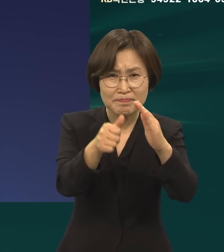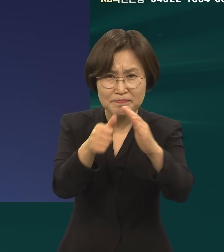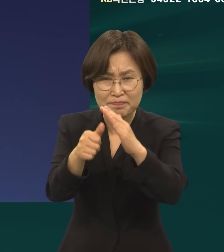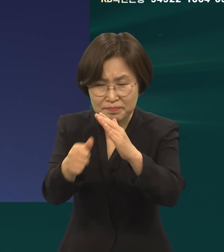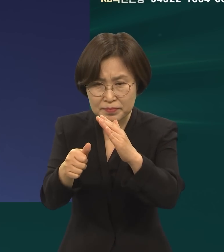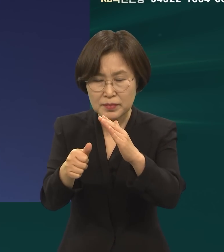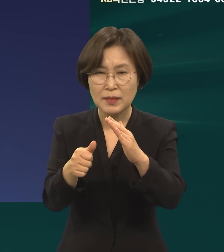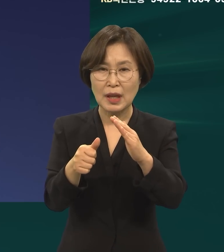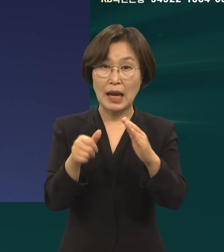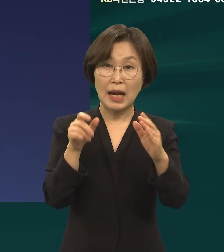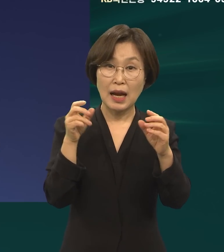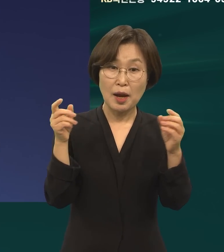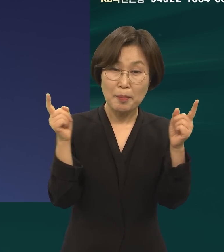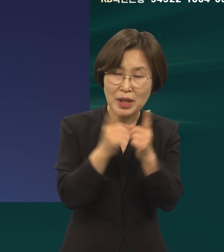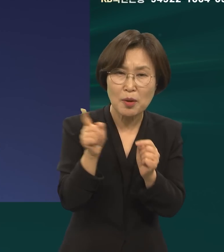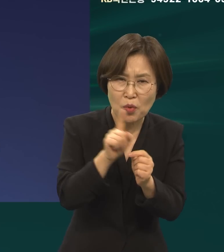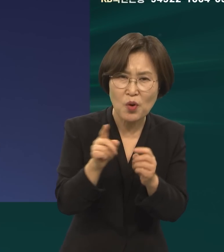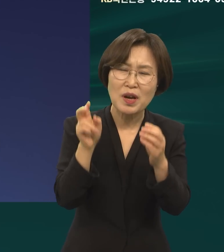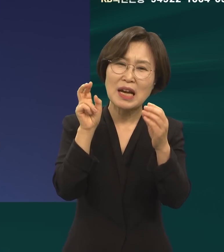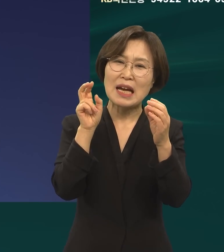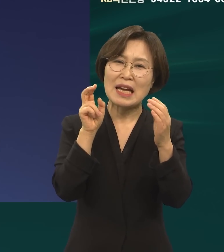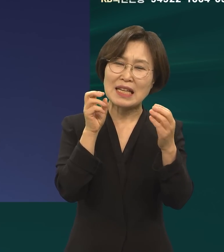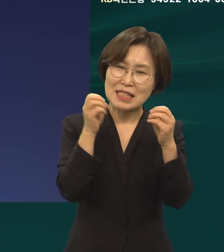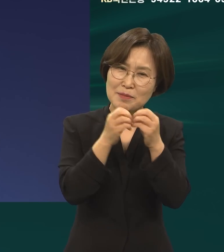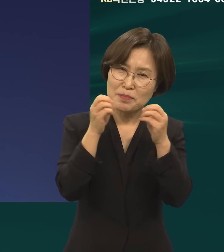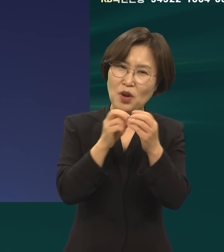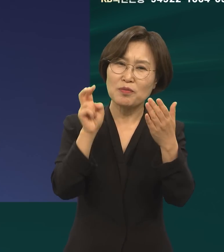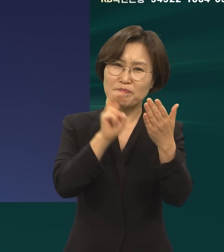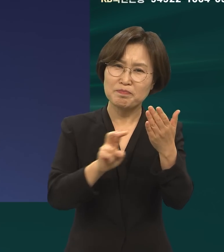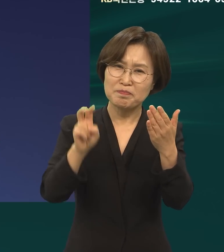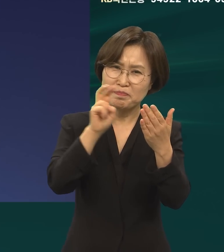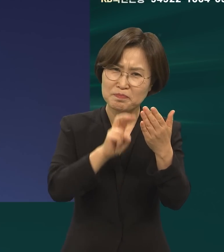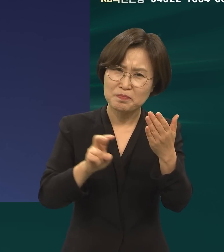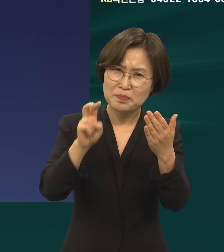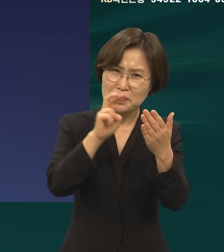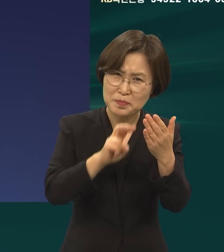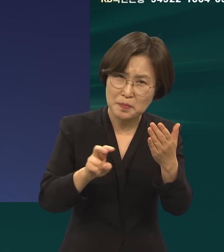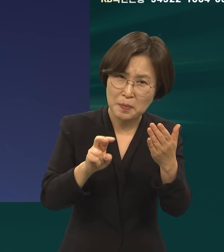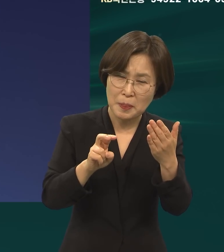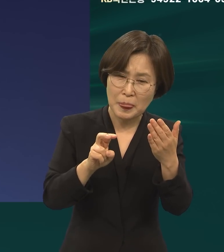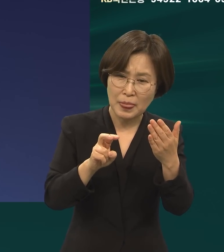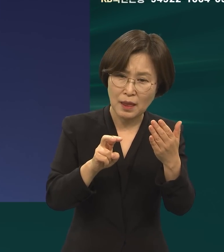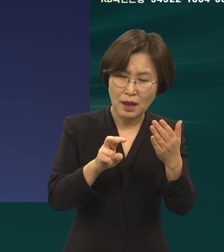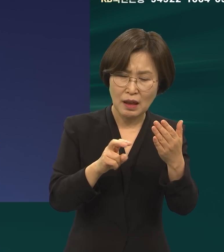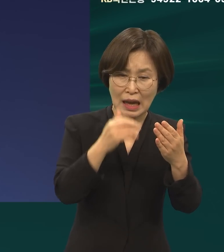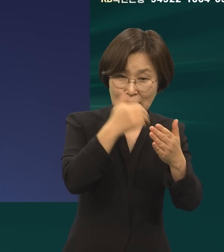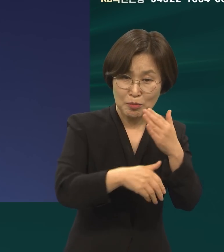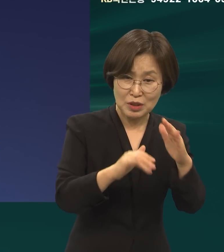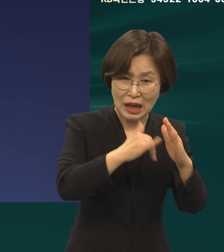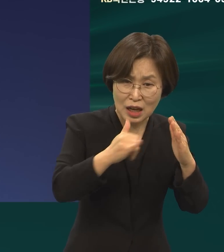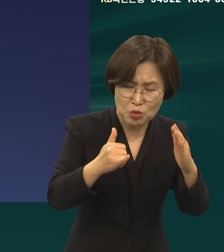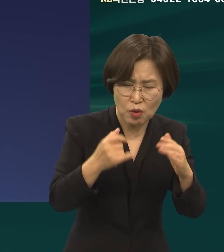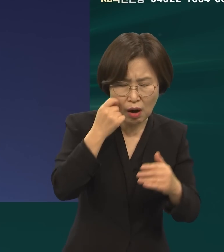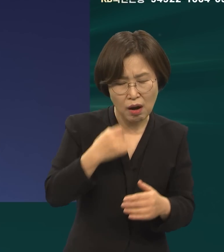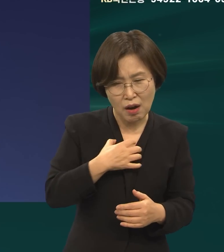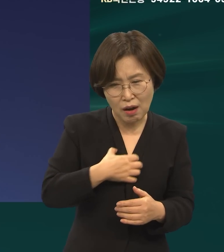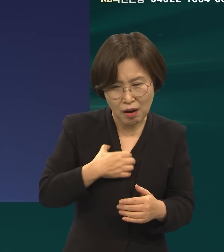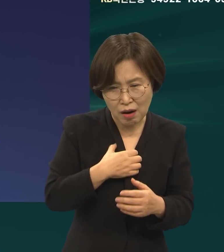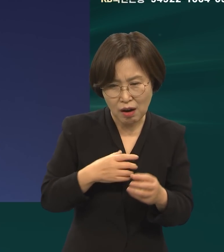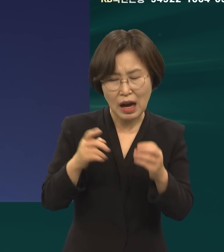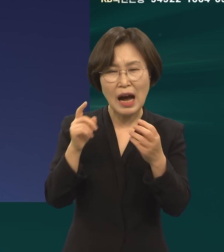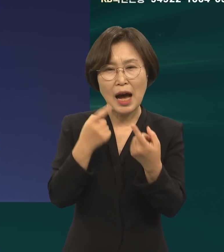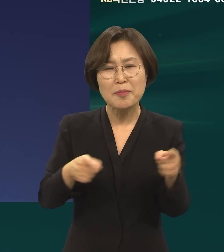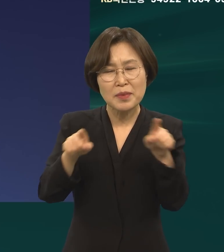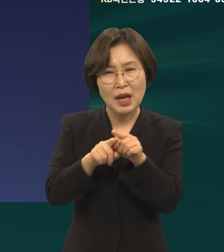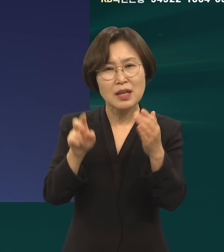겁니다. 그때 그 슬픔에 있는 자는 같이 기도하는데 그 노래를 못 부른답니다. 일정 기간이